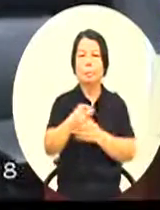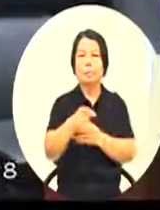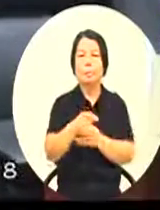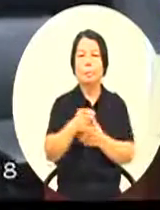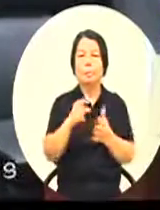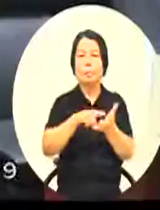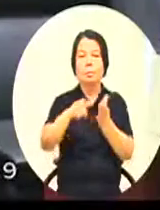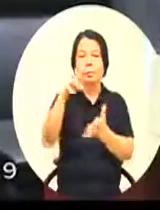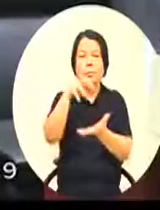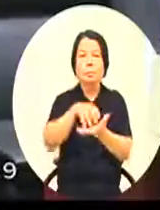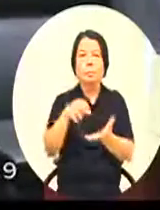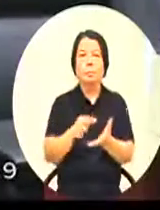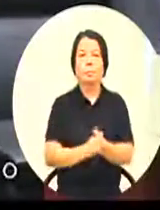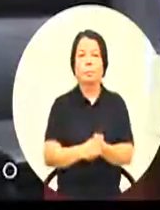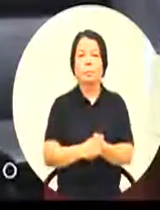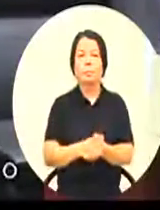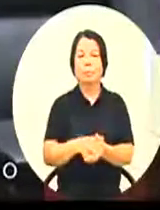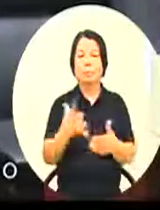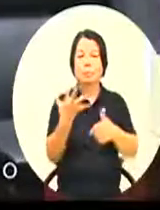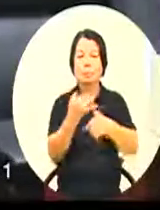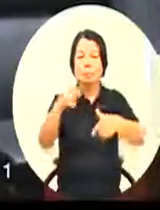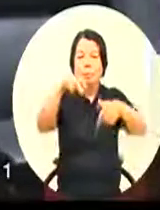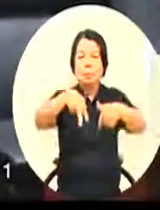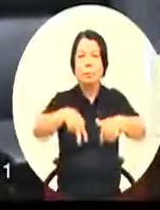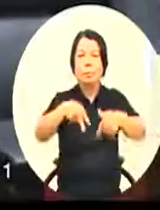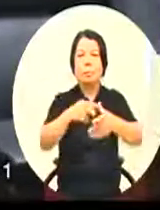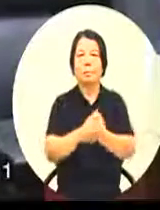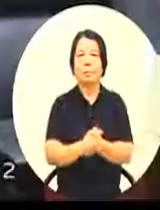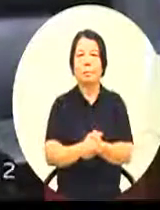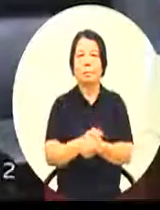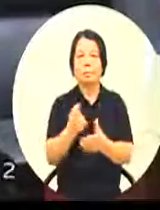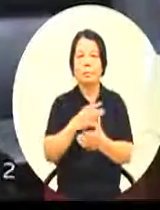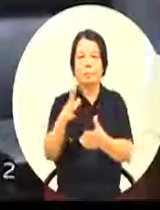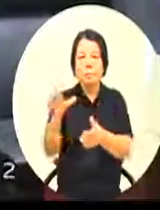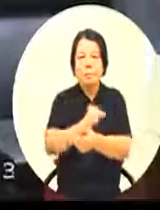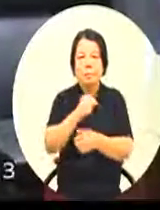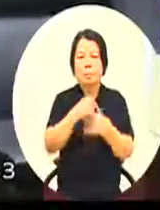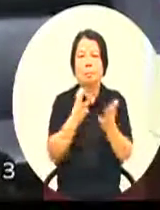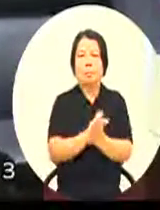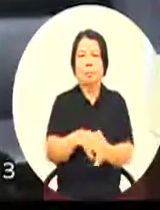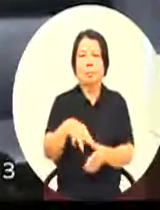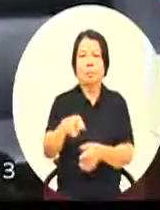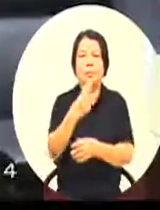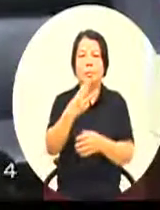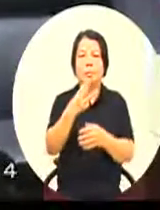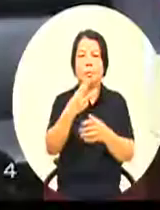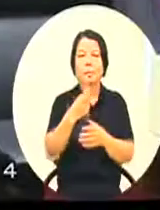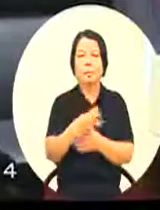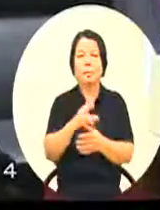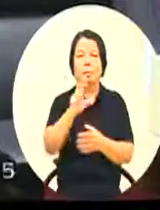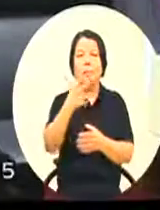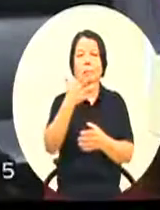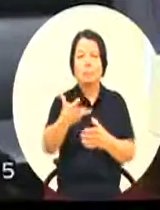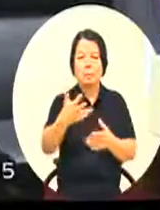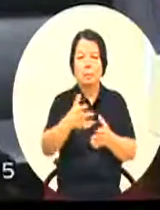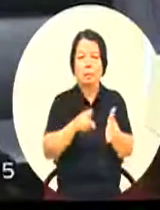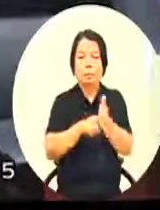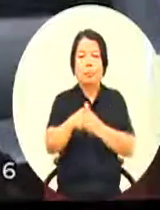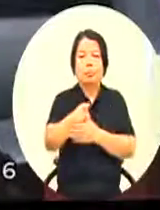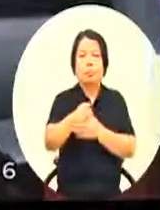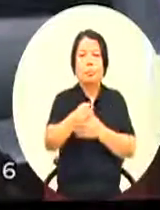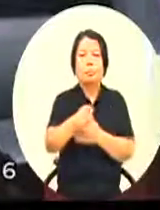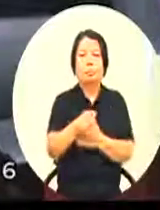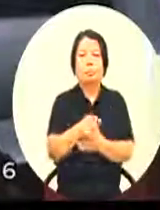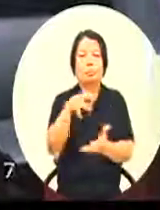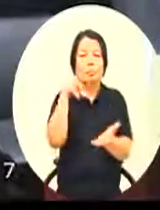竞在这个数位方面，我们已经拿到了378件的专利。好，所以你看到这些专利